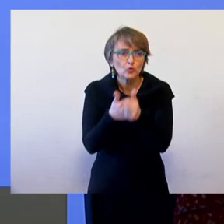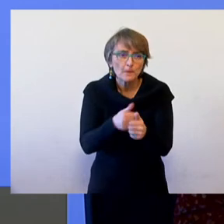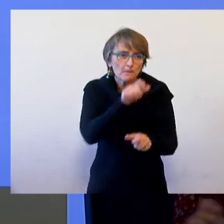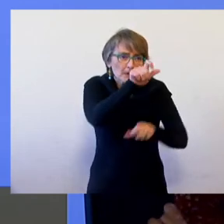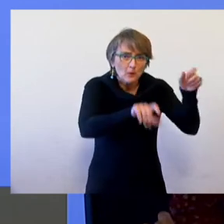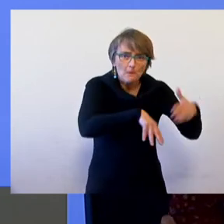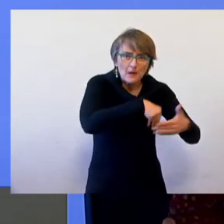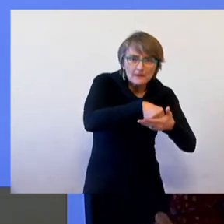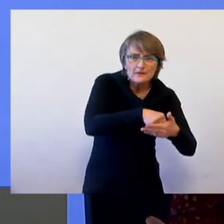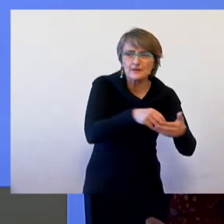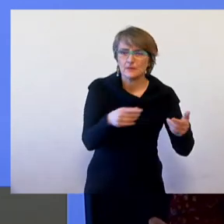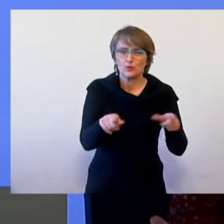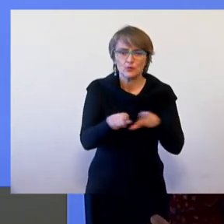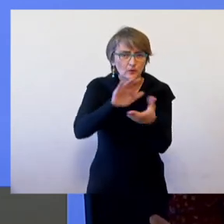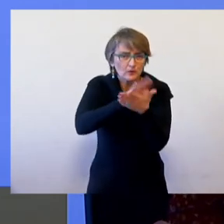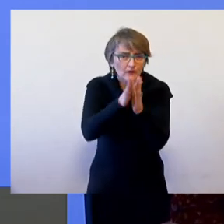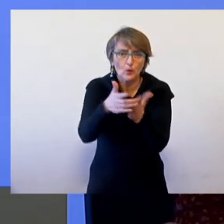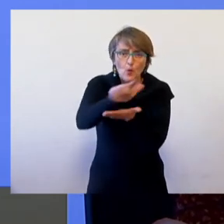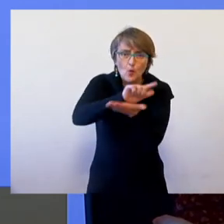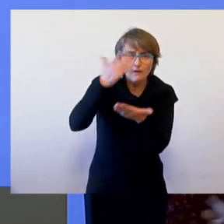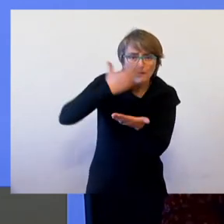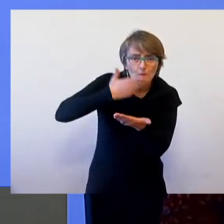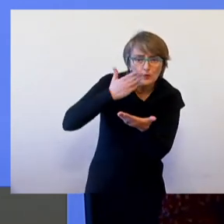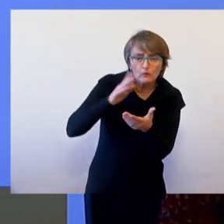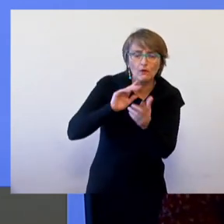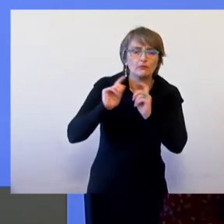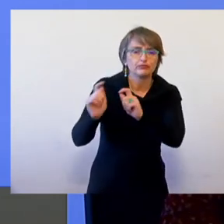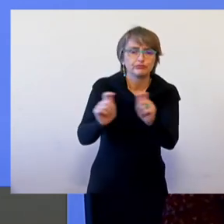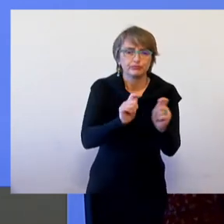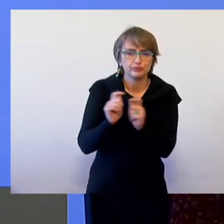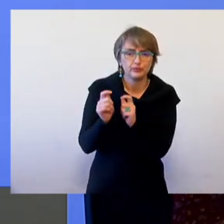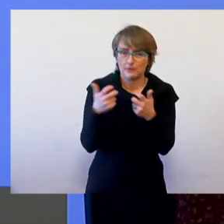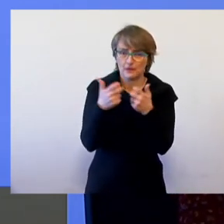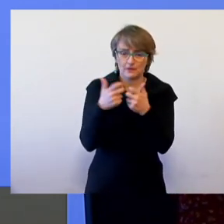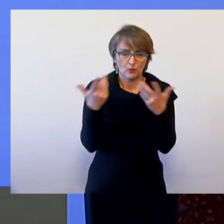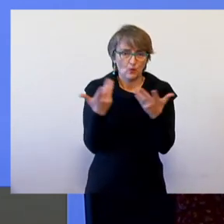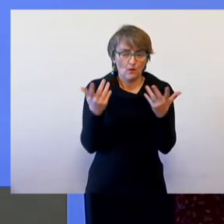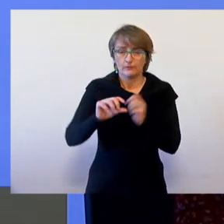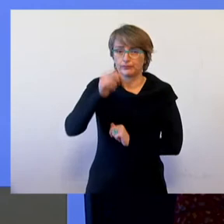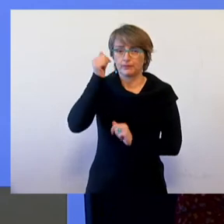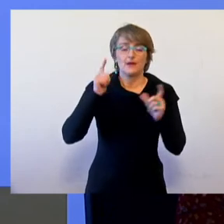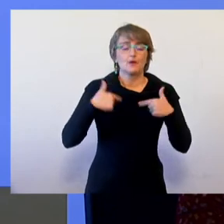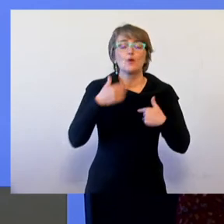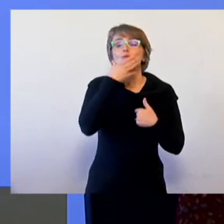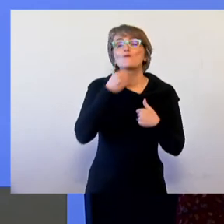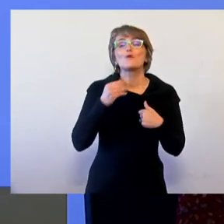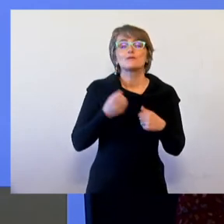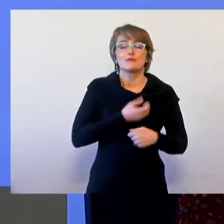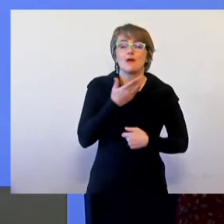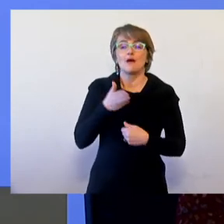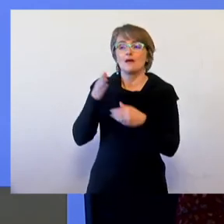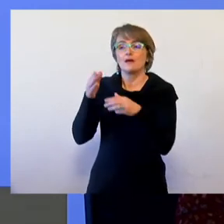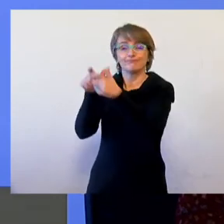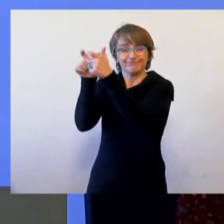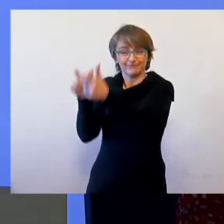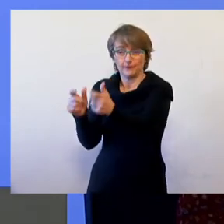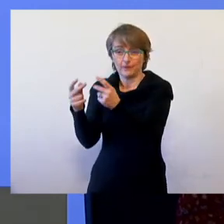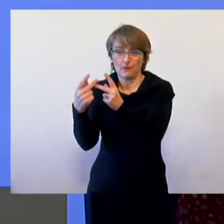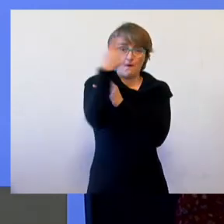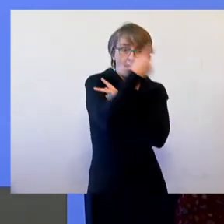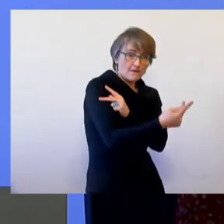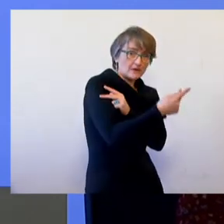pour leurs locaux. C'est notamment, et je veux le dire, en face de l'École des Beaux-Arts, les nouveaux locaux du